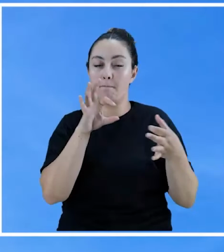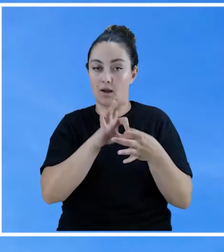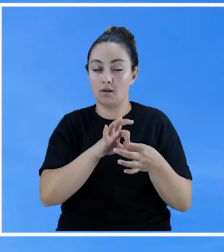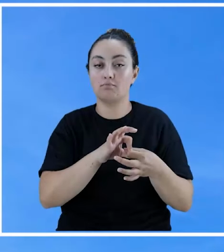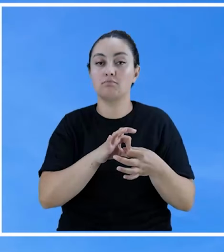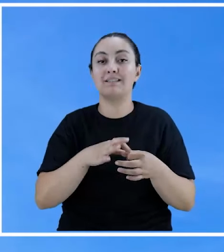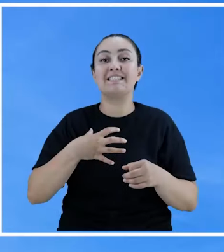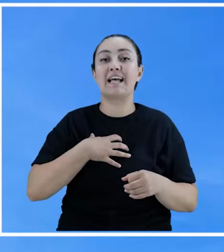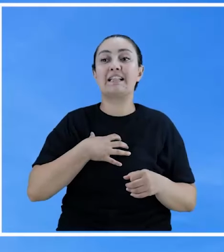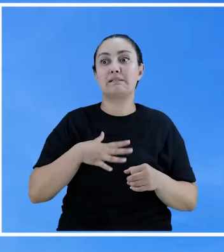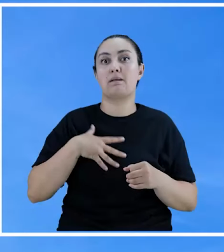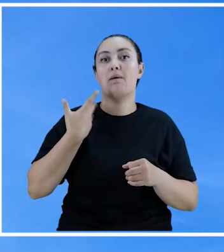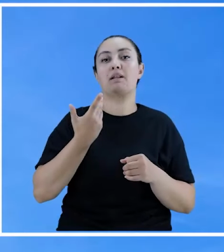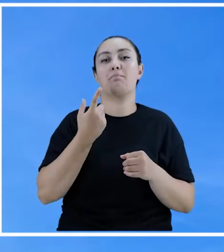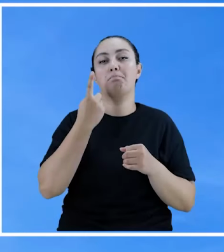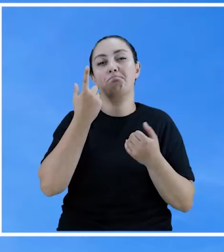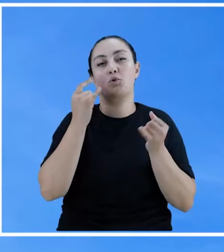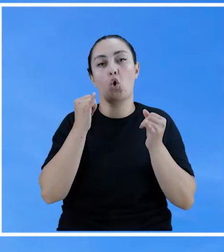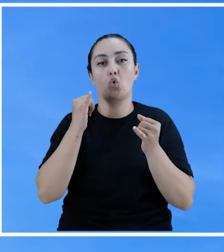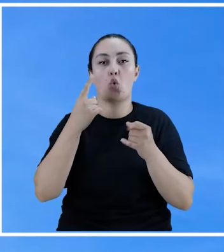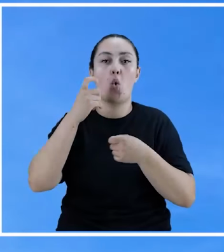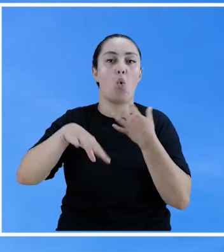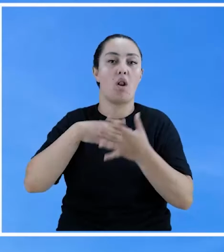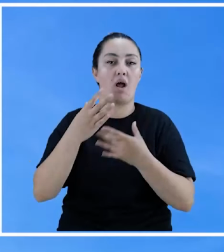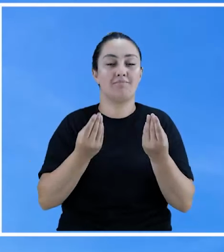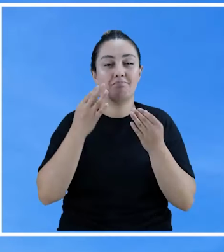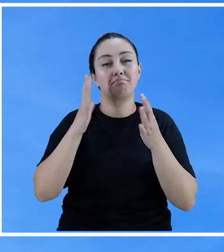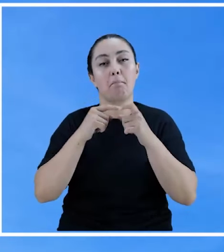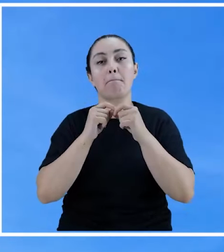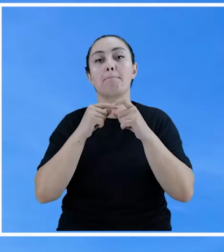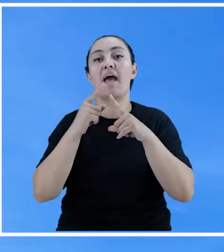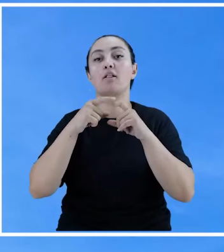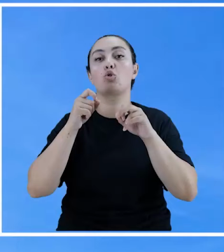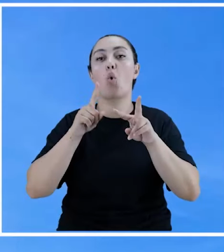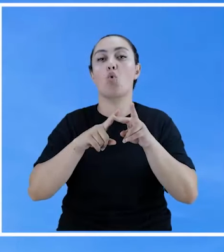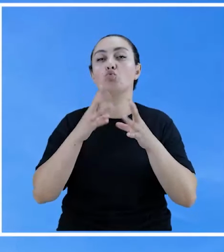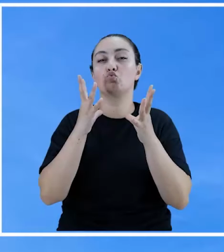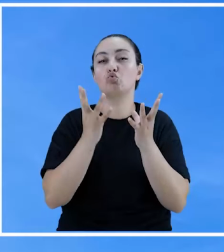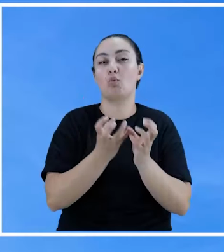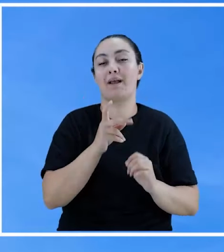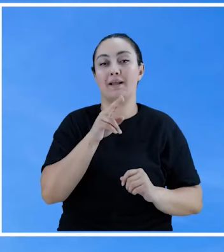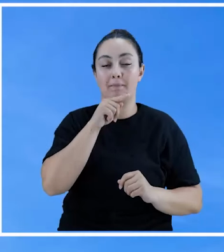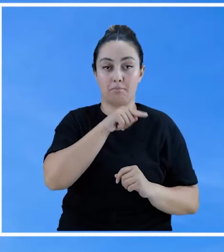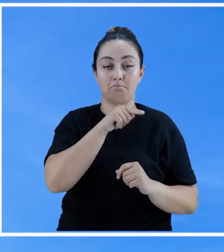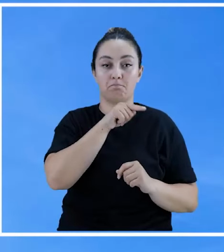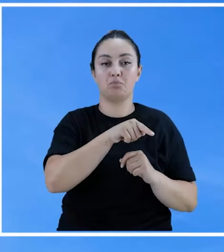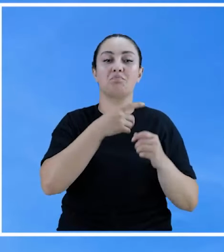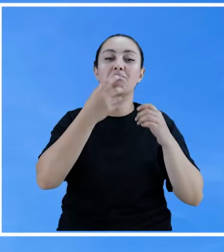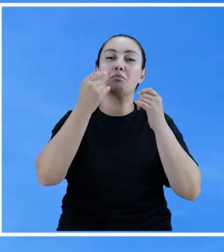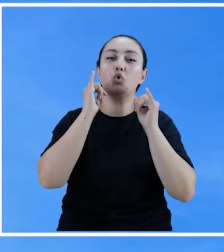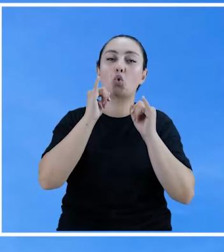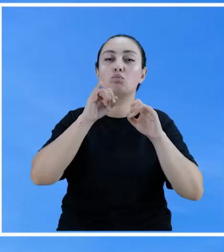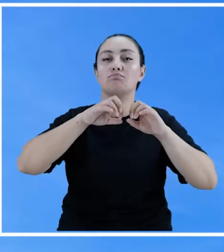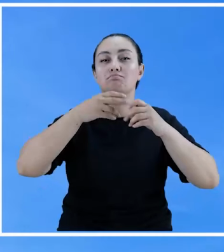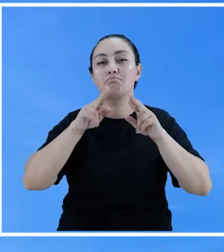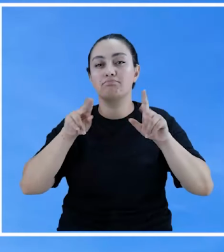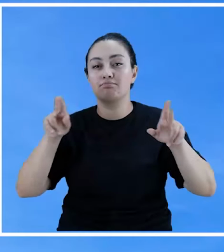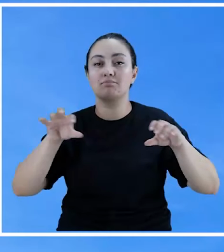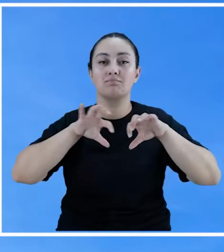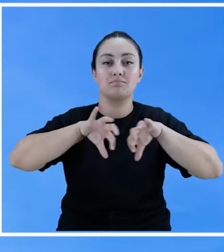malzemesinden kaynaklı istemediğimiz durumlar meydana geliyor. İşte beton çürümesi gibi ya da donatının betondan ayrılması